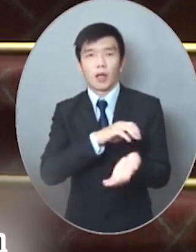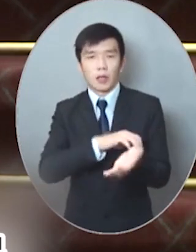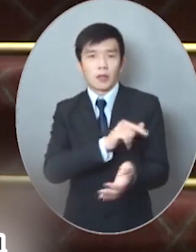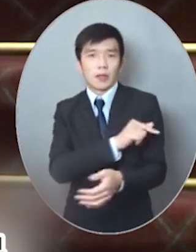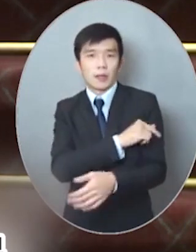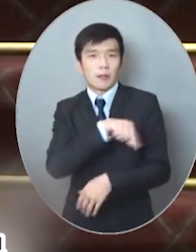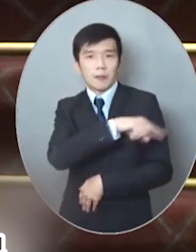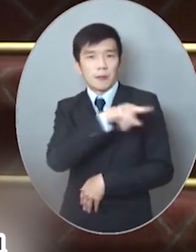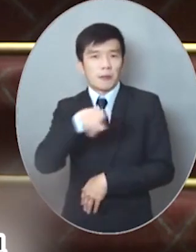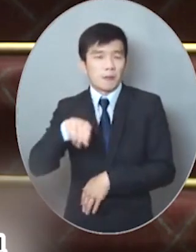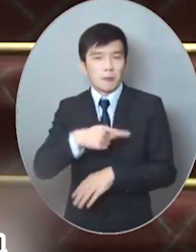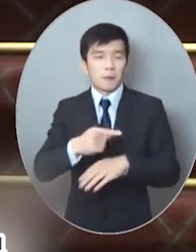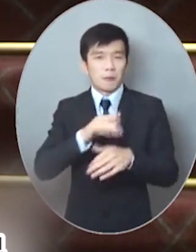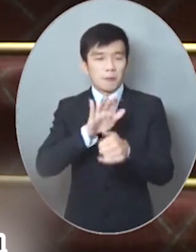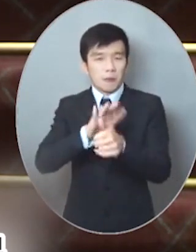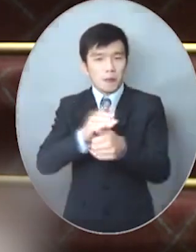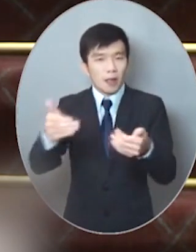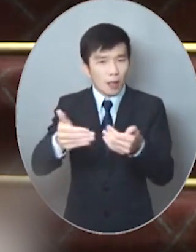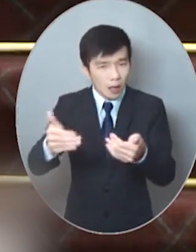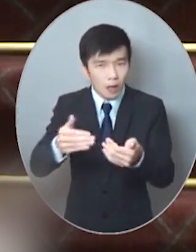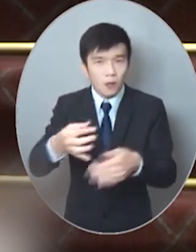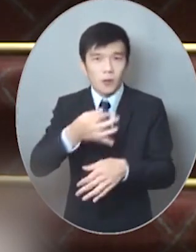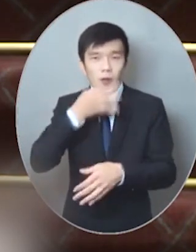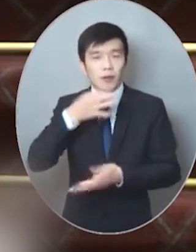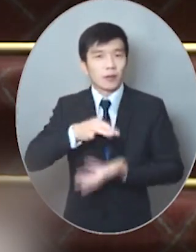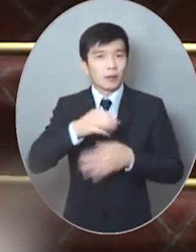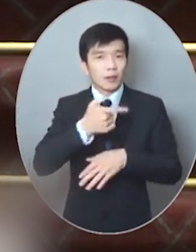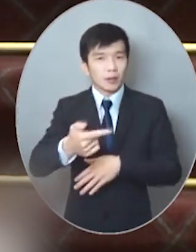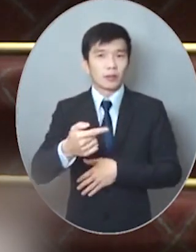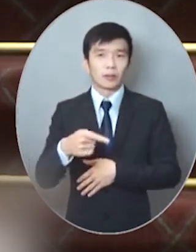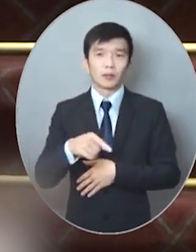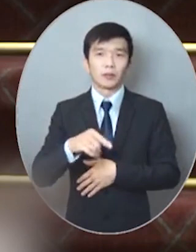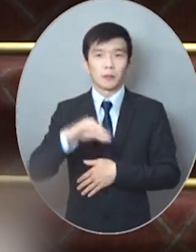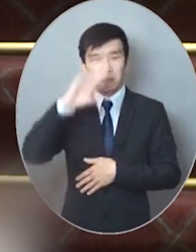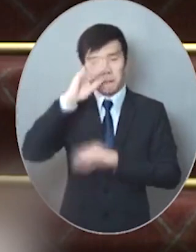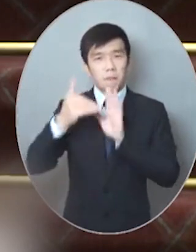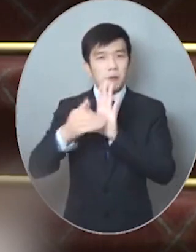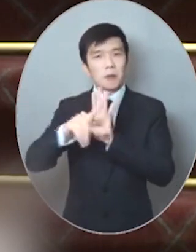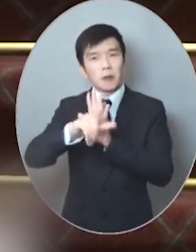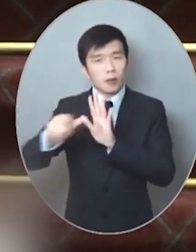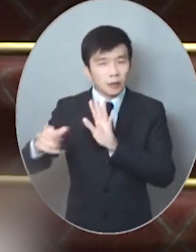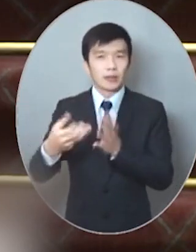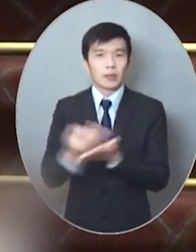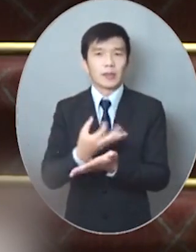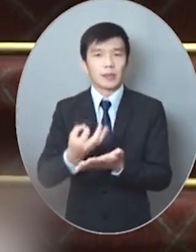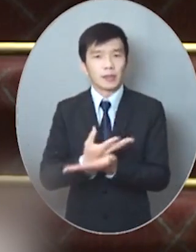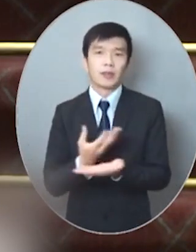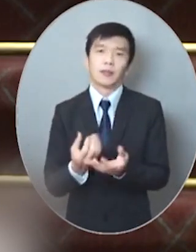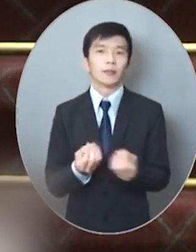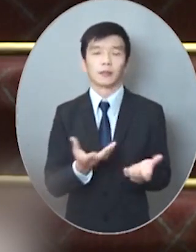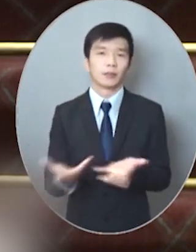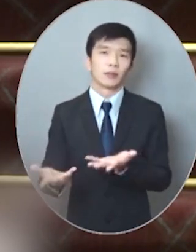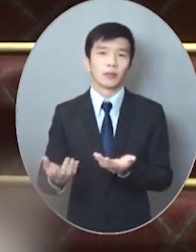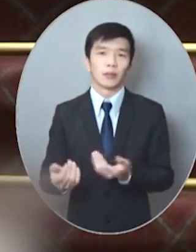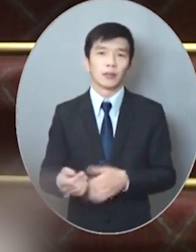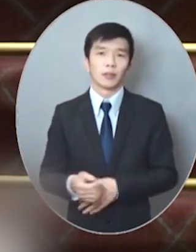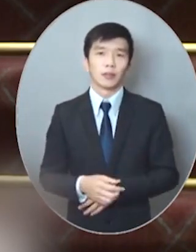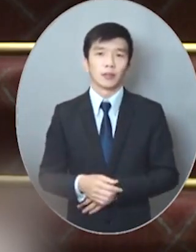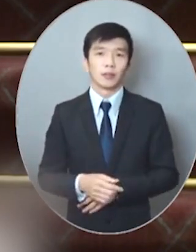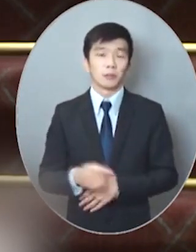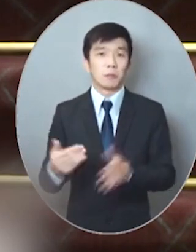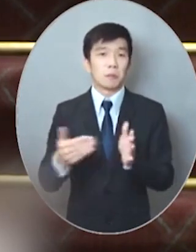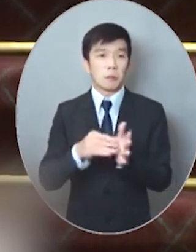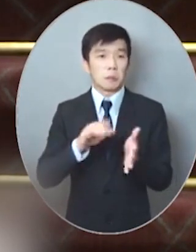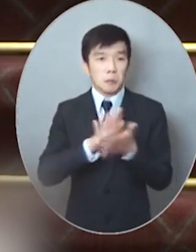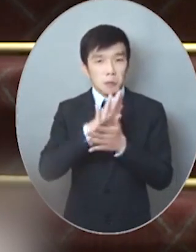命危险在协助病患，是因为欠缺医疗物资而感到无助，甚至因此大量的确